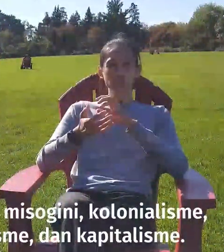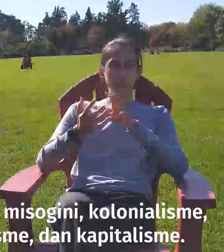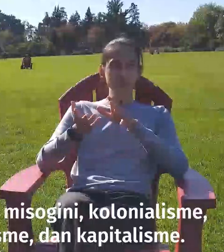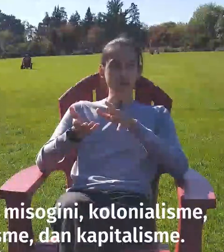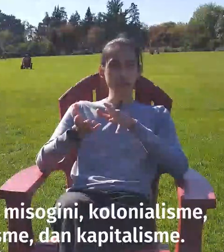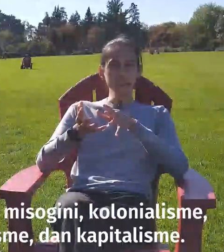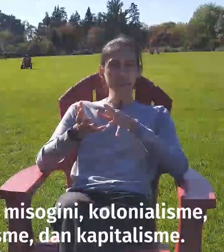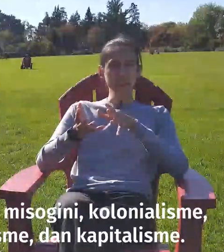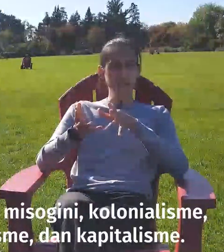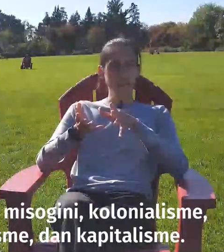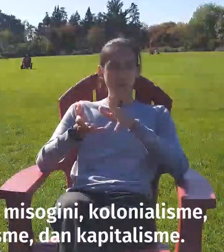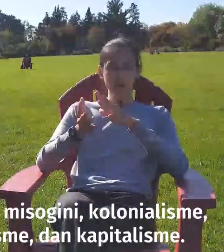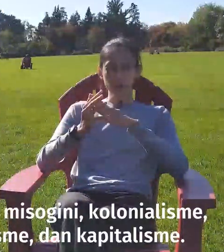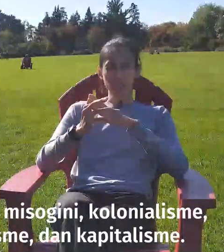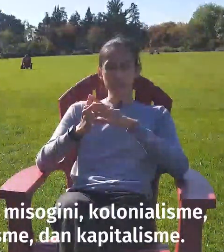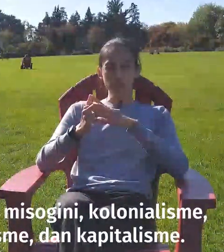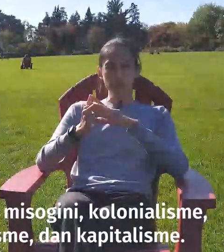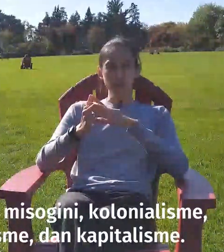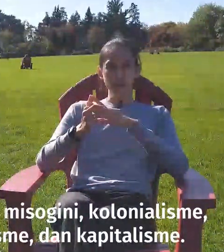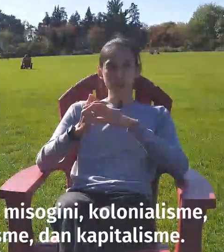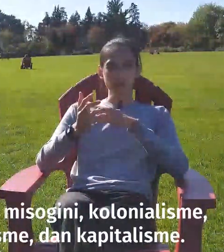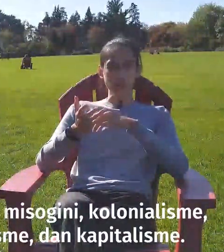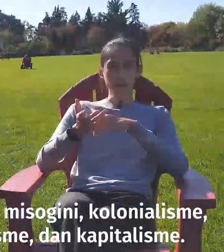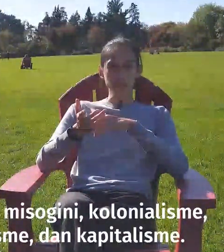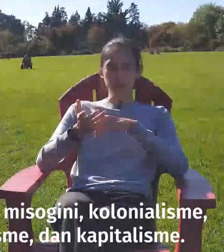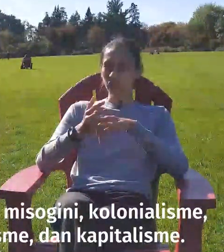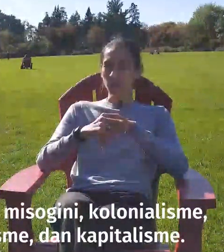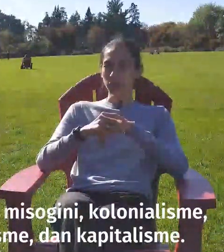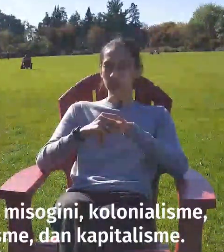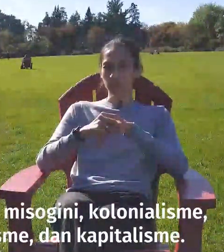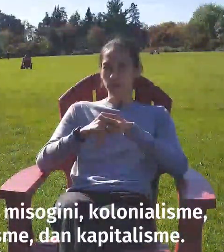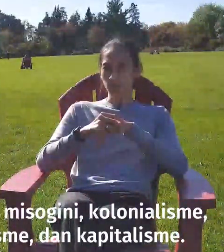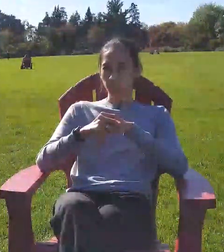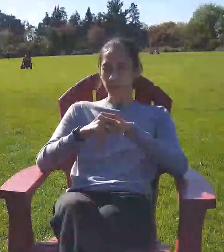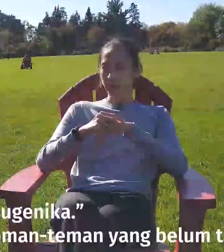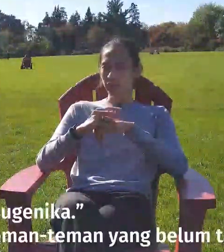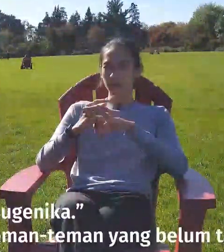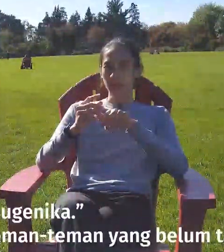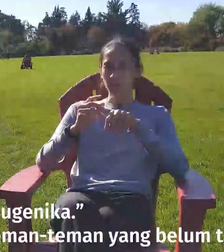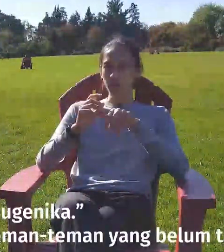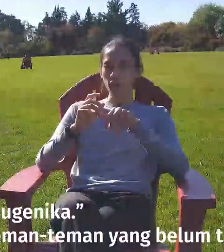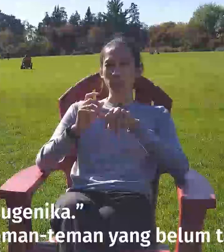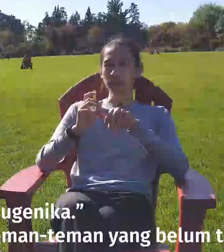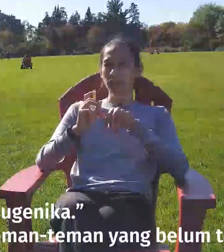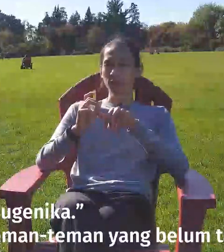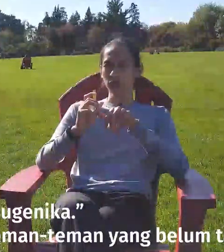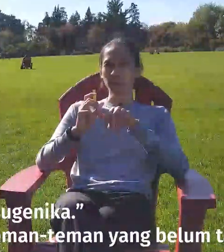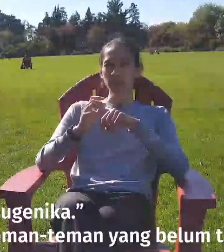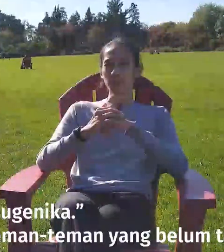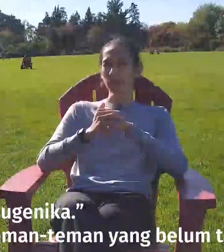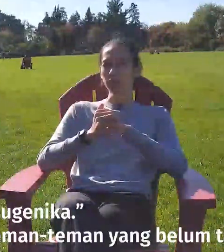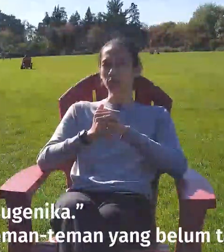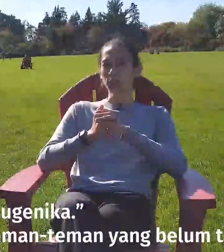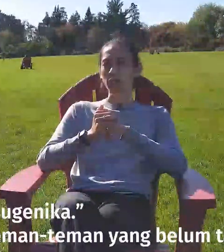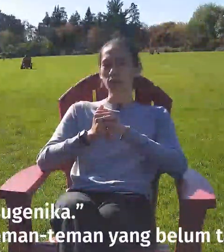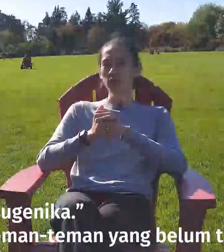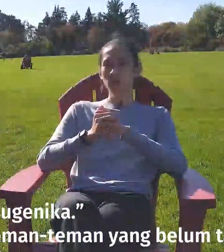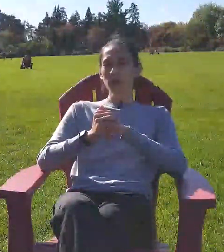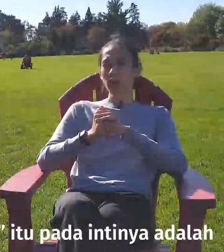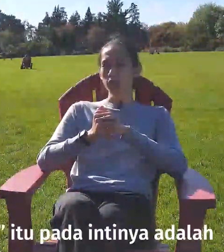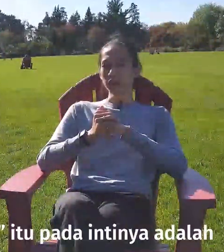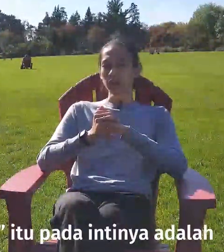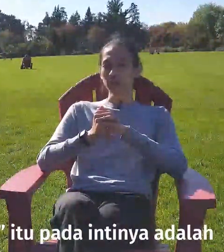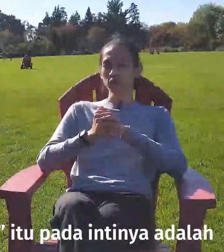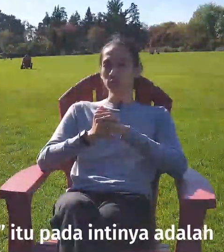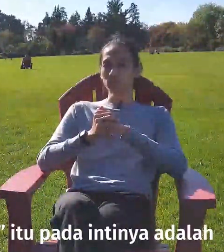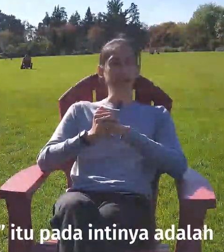eugenika eni kolonialisme imperialisme dan kapitalisme Nah tadi ada eugenika mungkin bagi teman-teman yang belum tahu